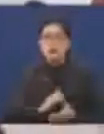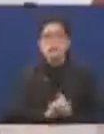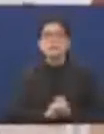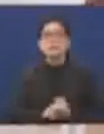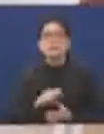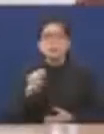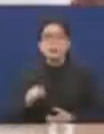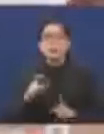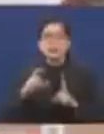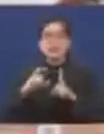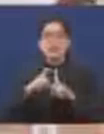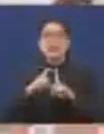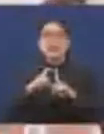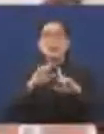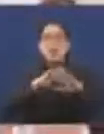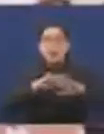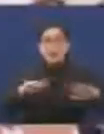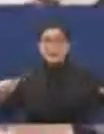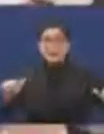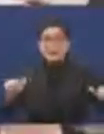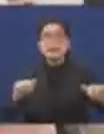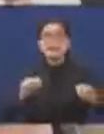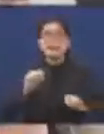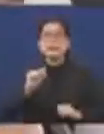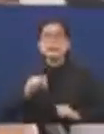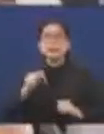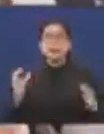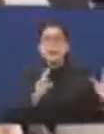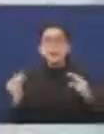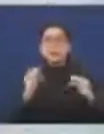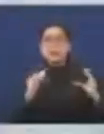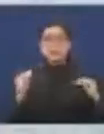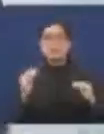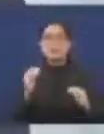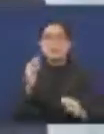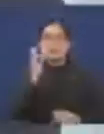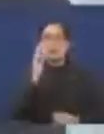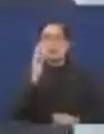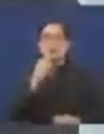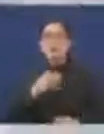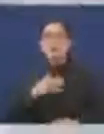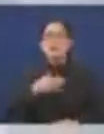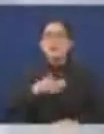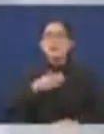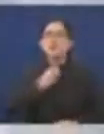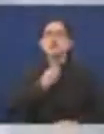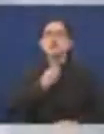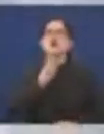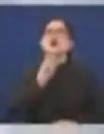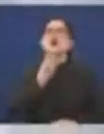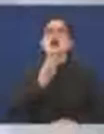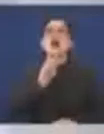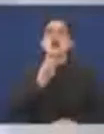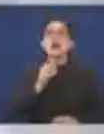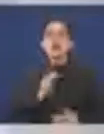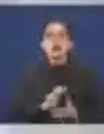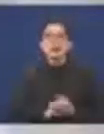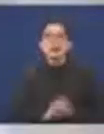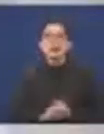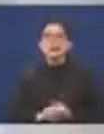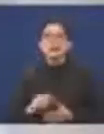inginkan, debat. Kadang-kadang maaf Pak, suara saya keras, saya ini setengah Banyumas, setengah Minahasa